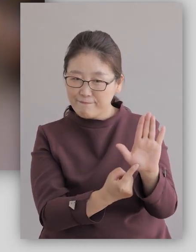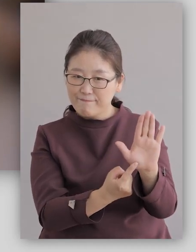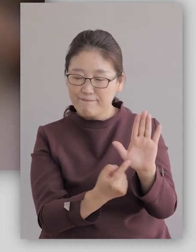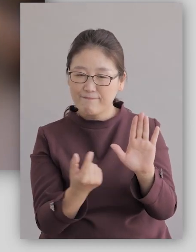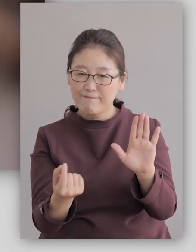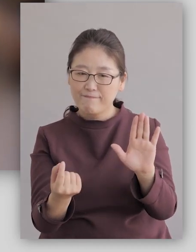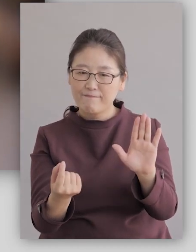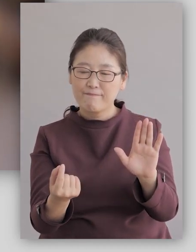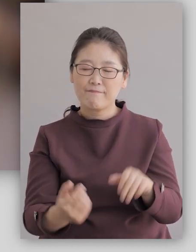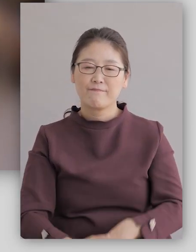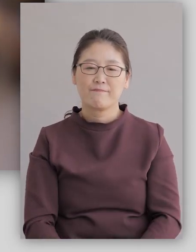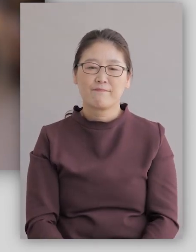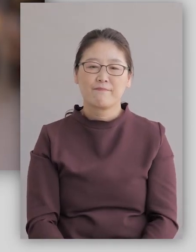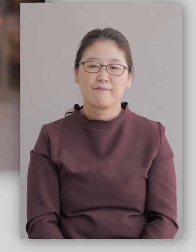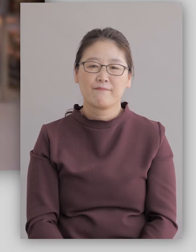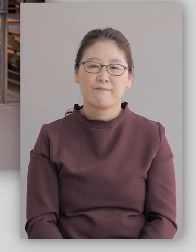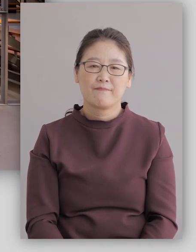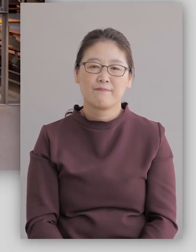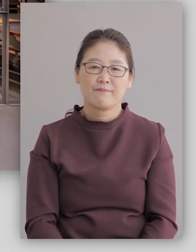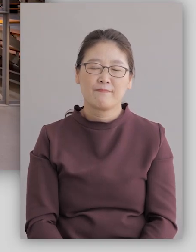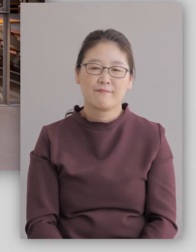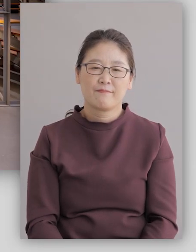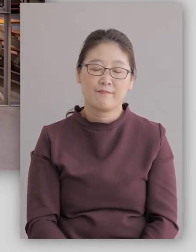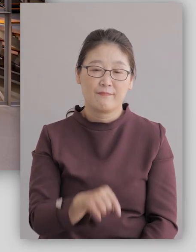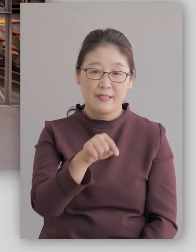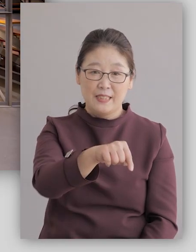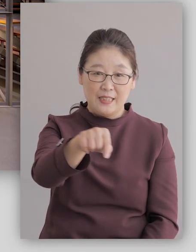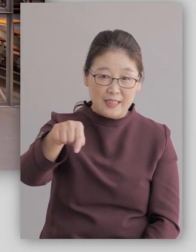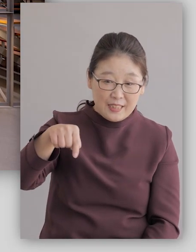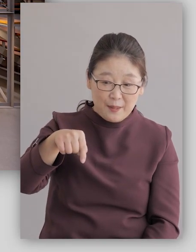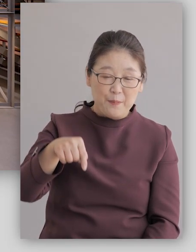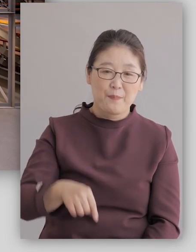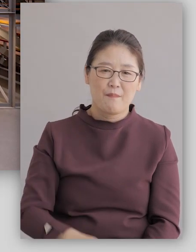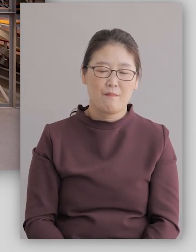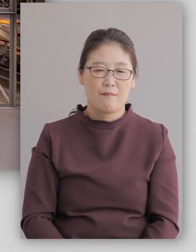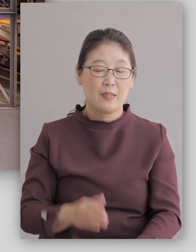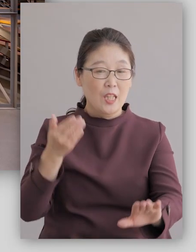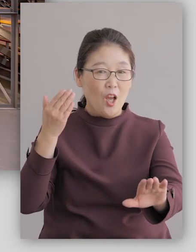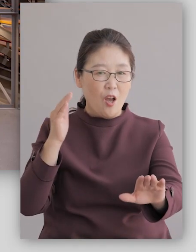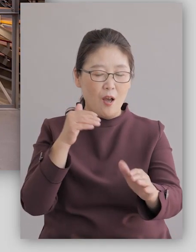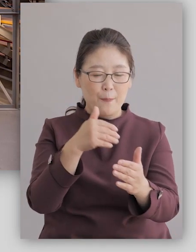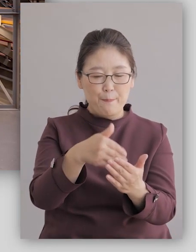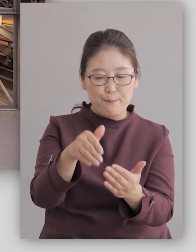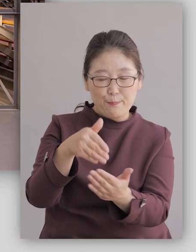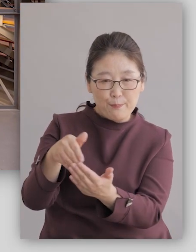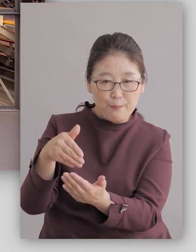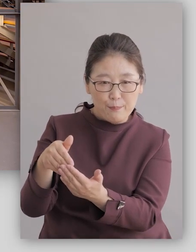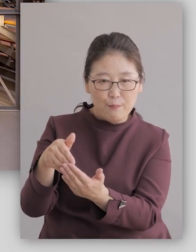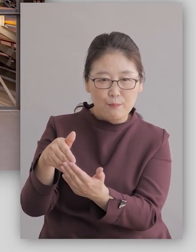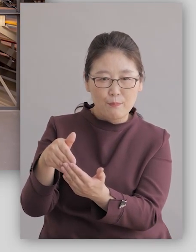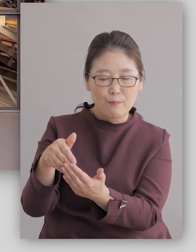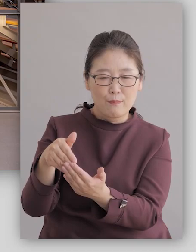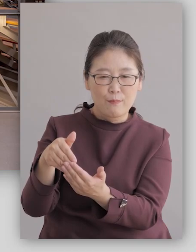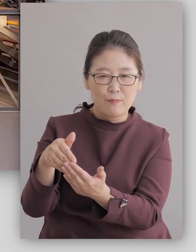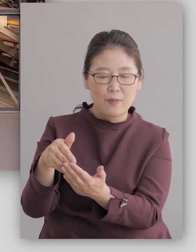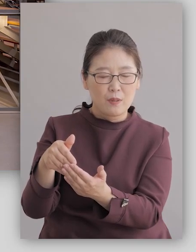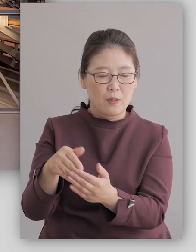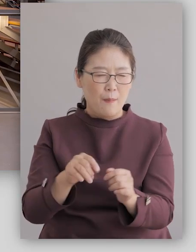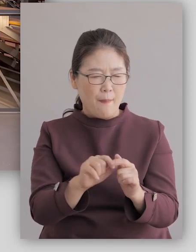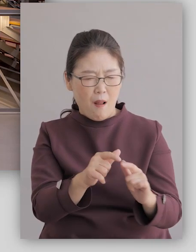작가의 작품이라고 할 수 있습니다. 이러한 그 현대미술의